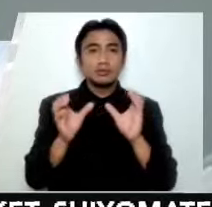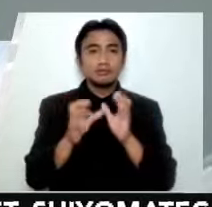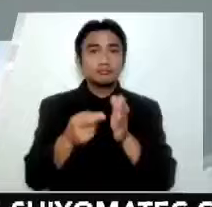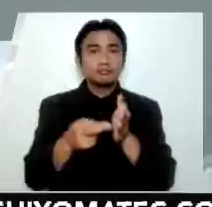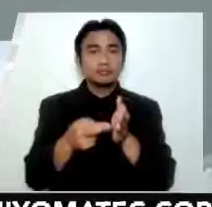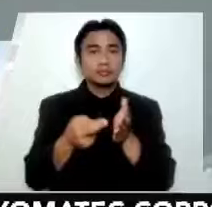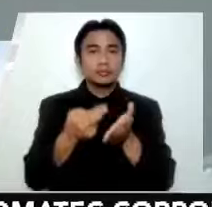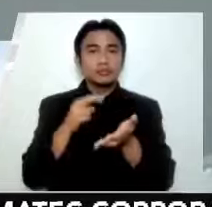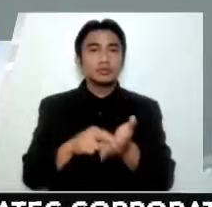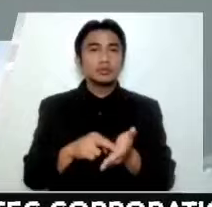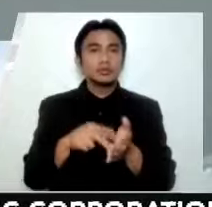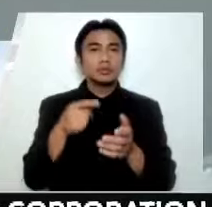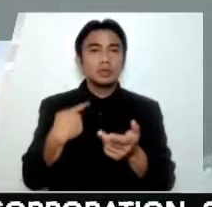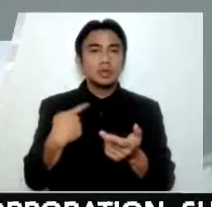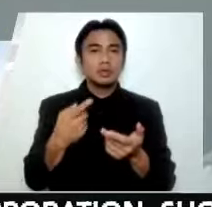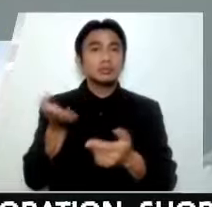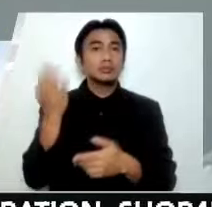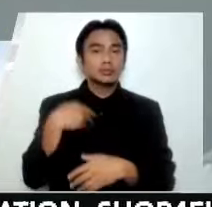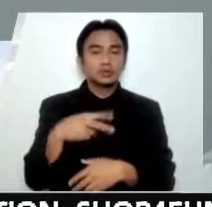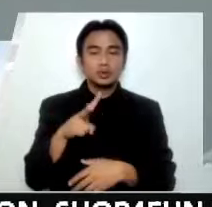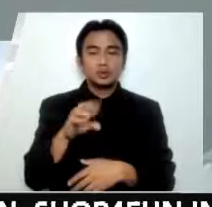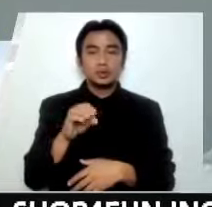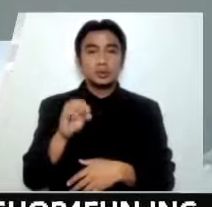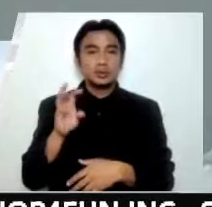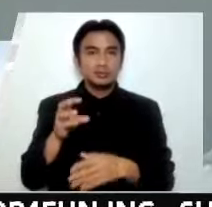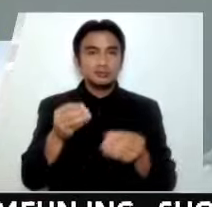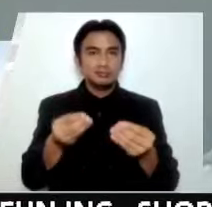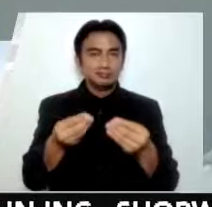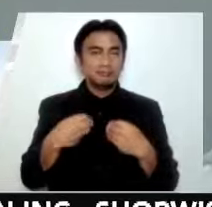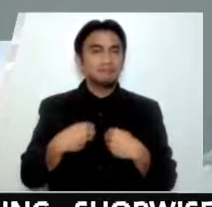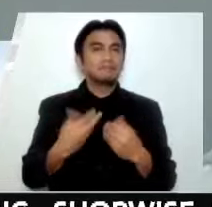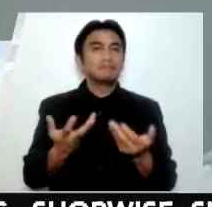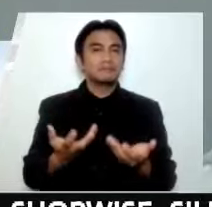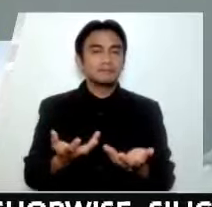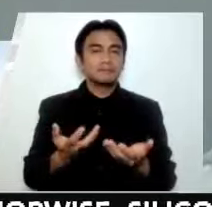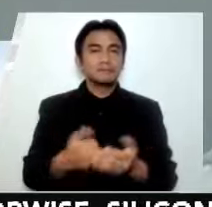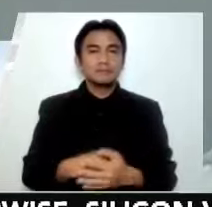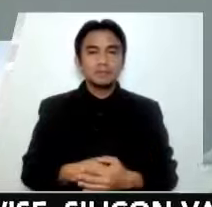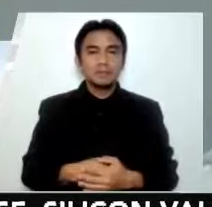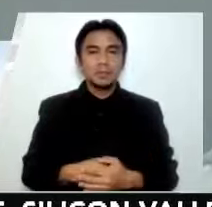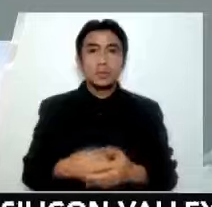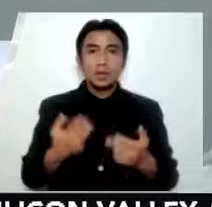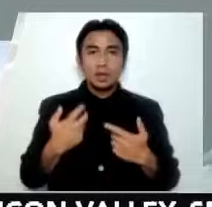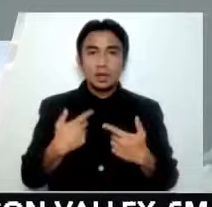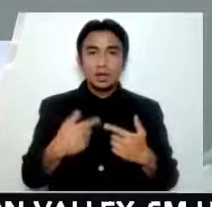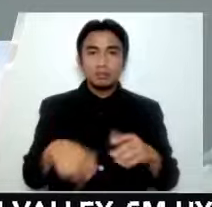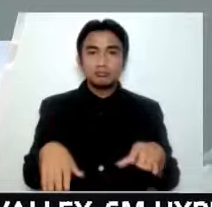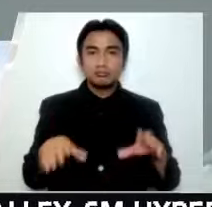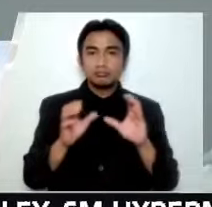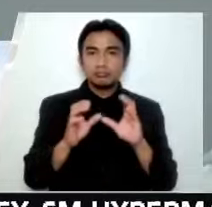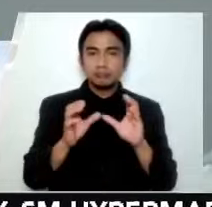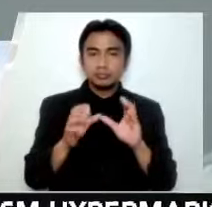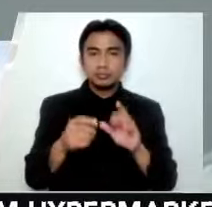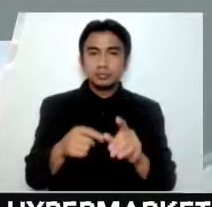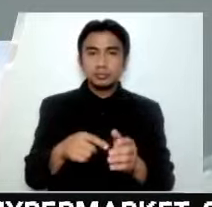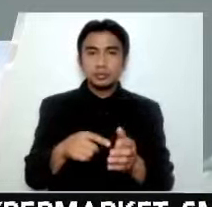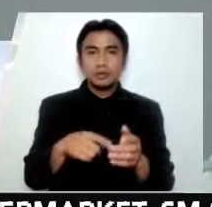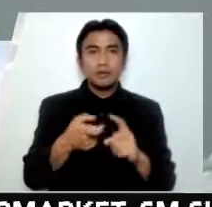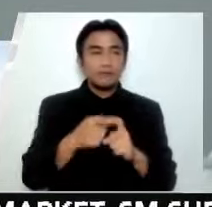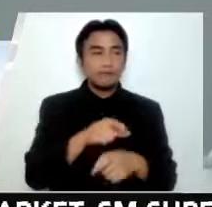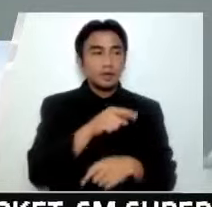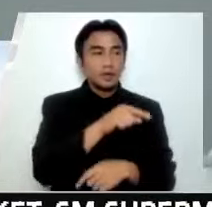card, 2006. Yung clearance naman na talagang kay Alice